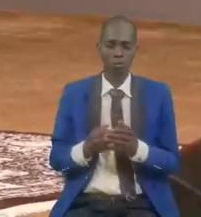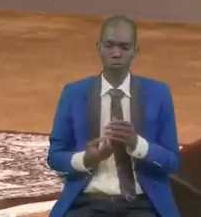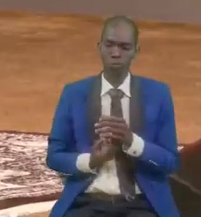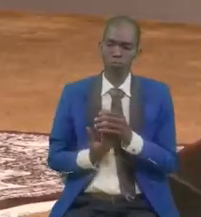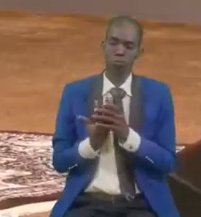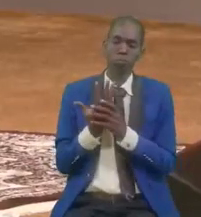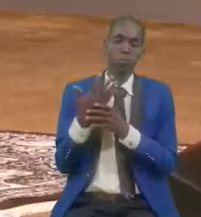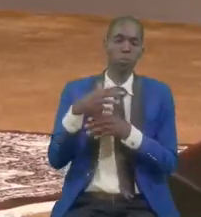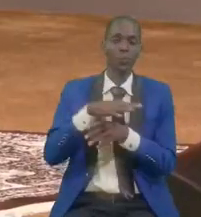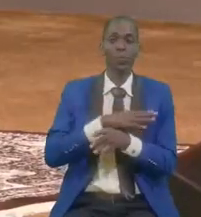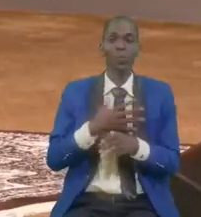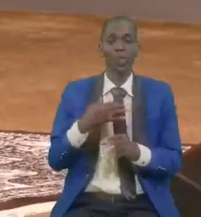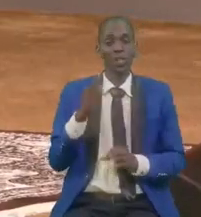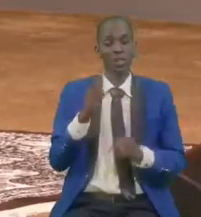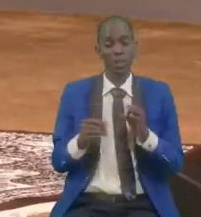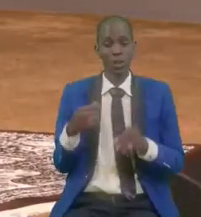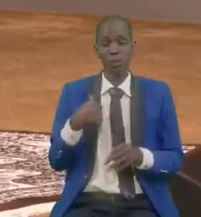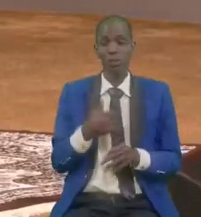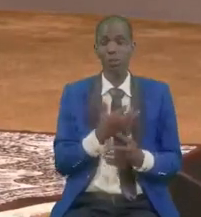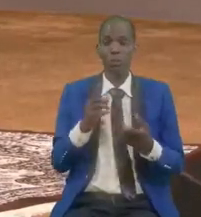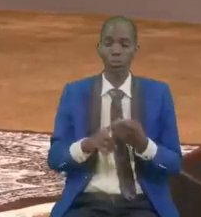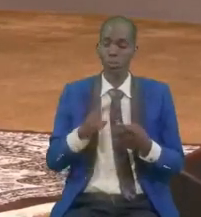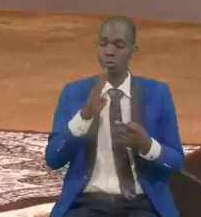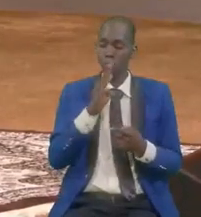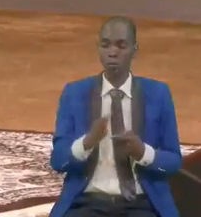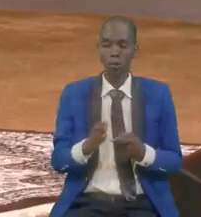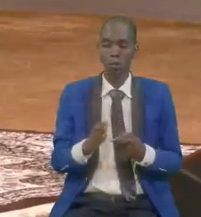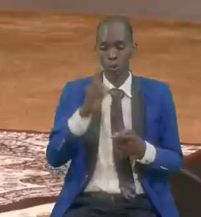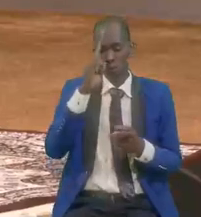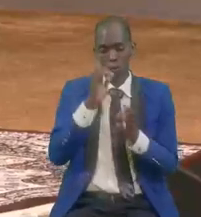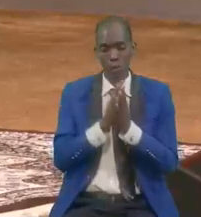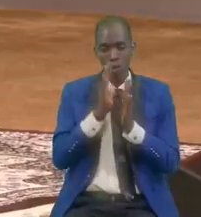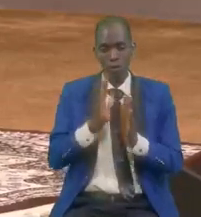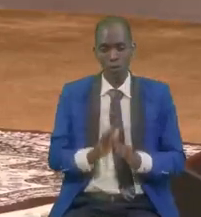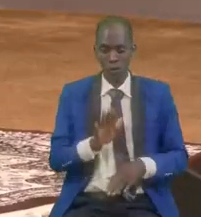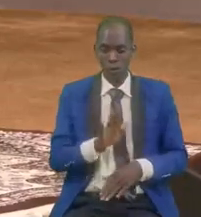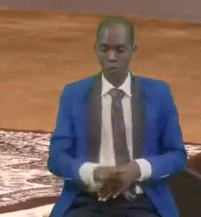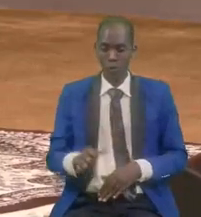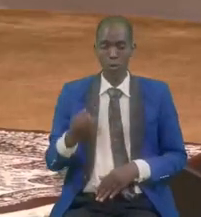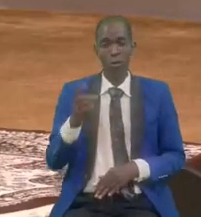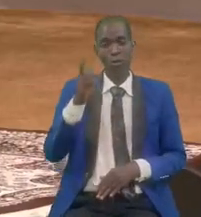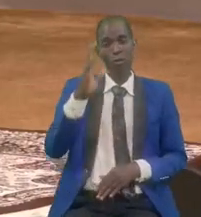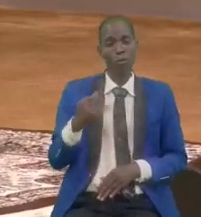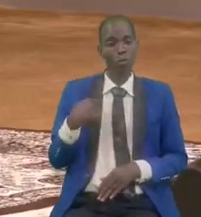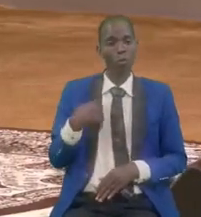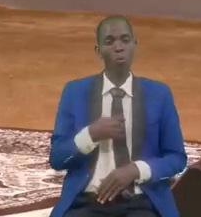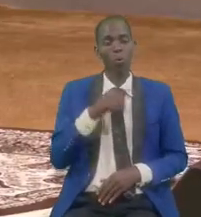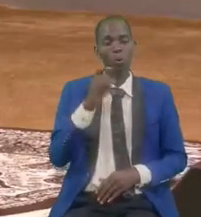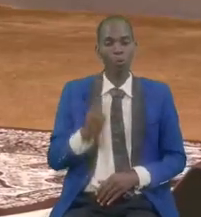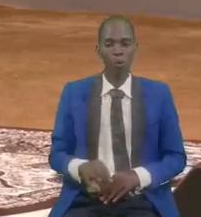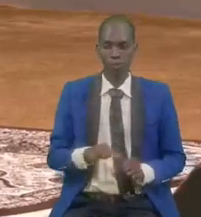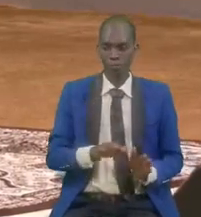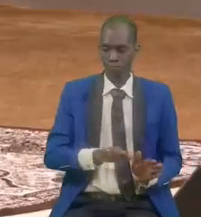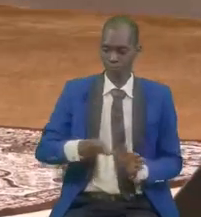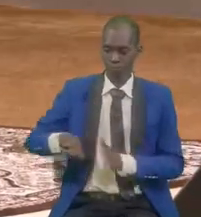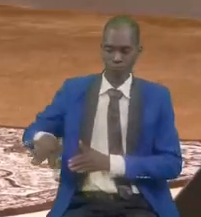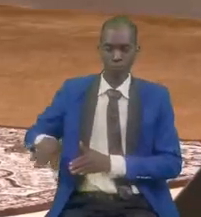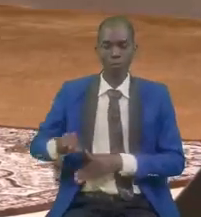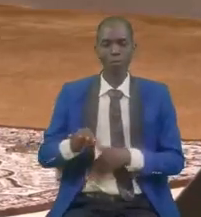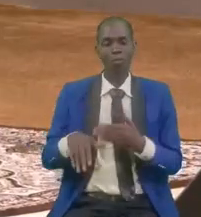se déborde. Si vous allez devenir enfant de Dieu, voici ce que vous allez mettre de côté. Nous